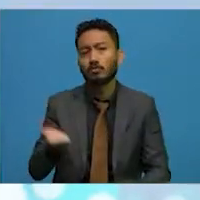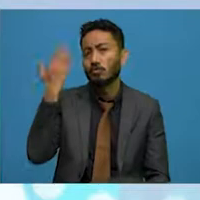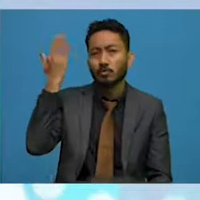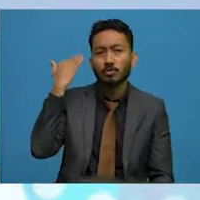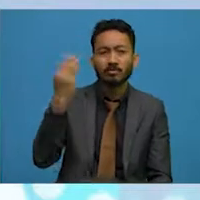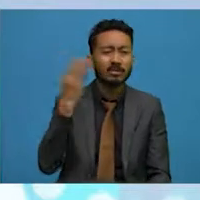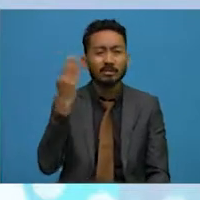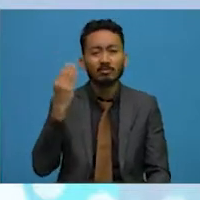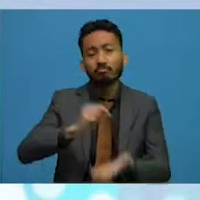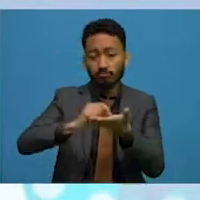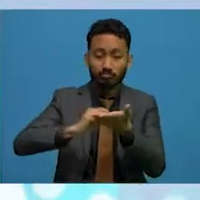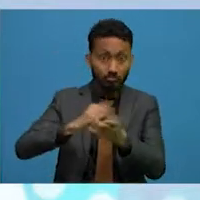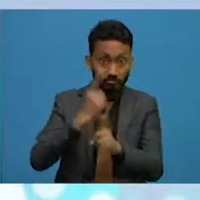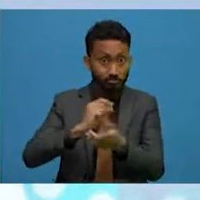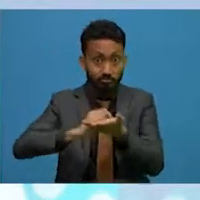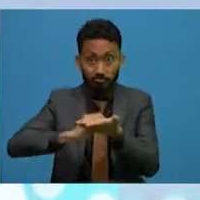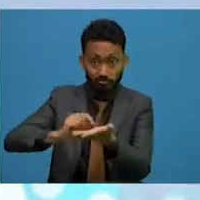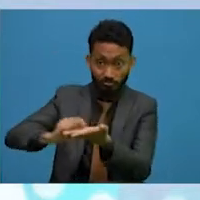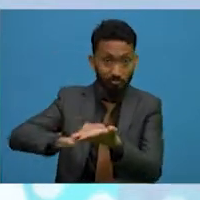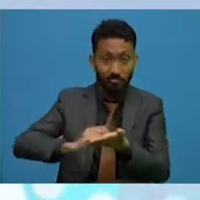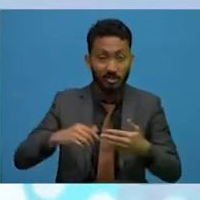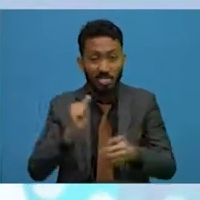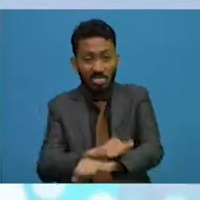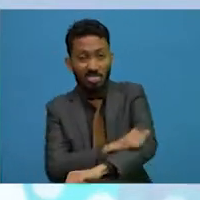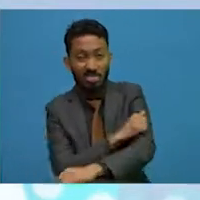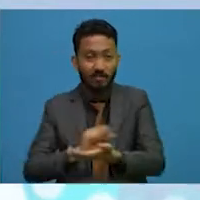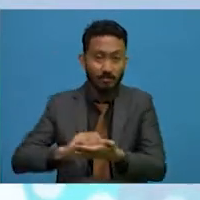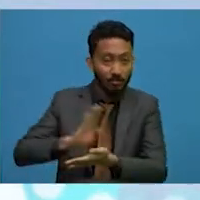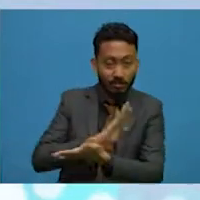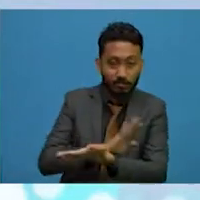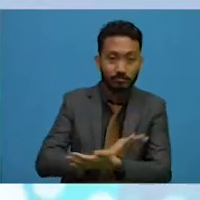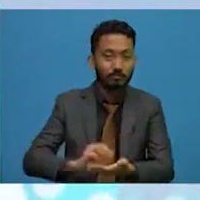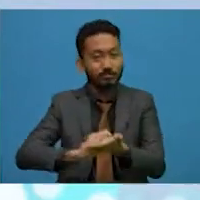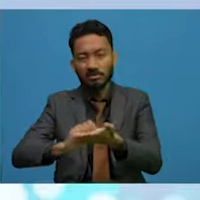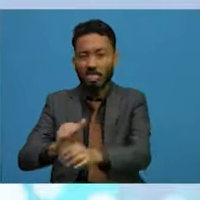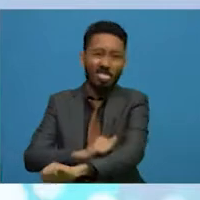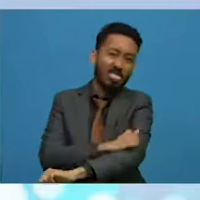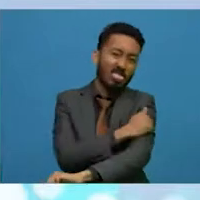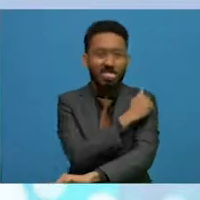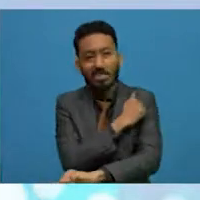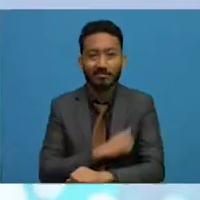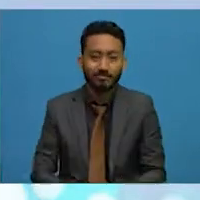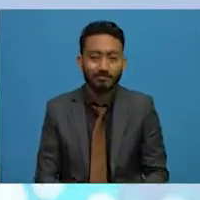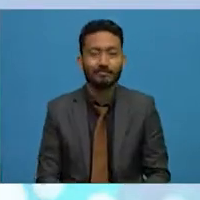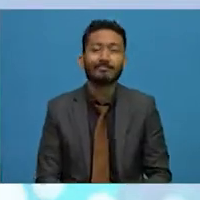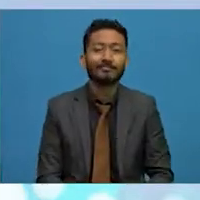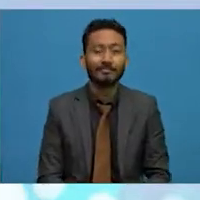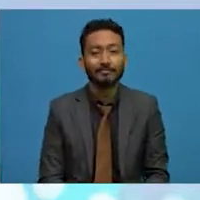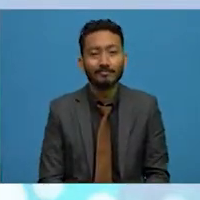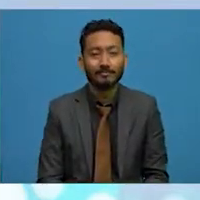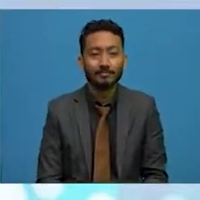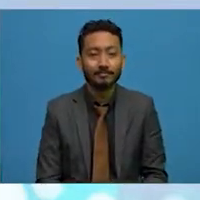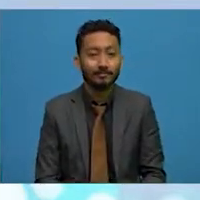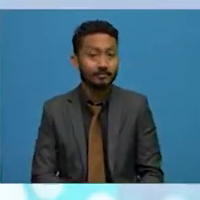pen atau pensel dan menggunakan kertas dalam sebarang bentuk penulisan, namun sesuai dengan